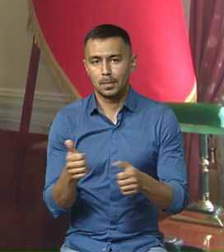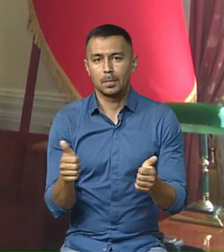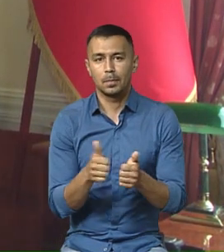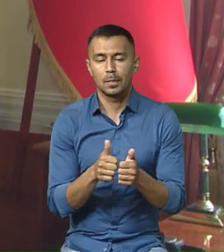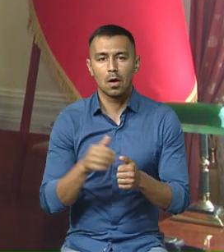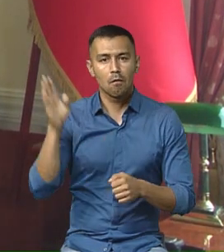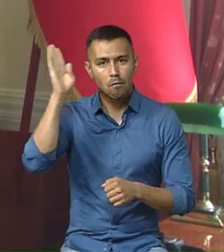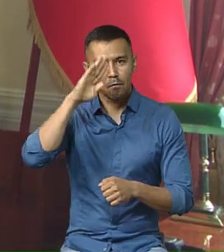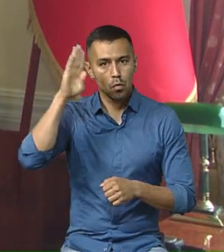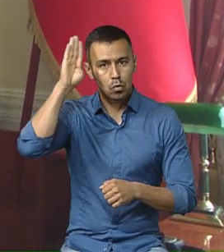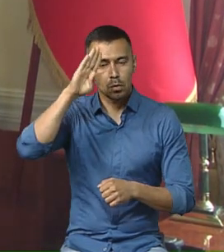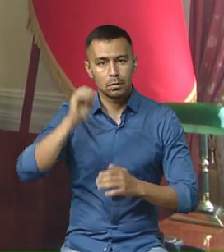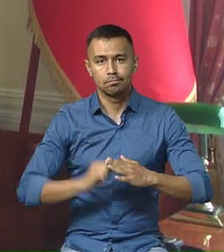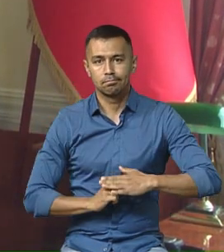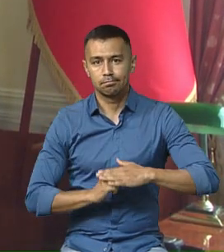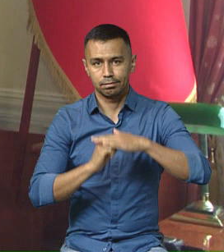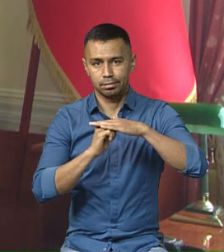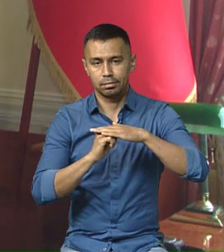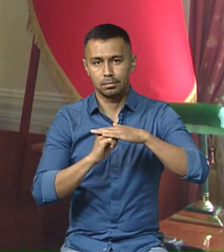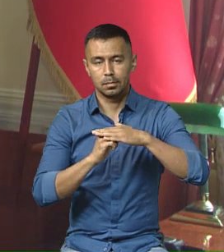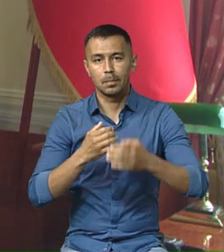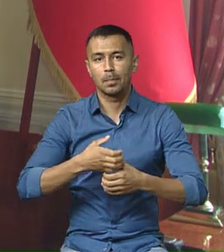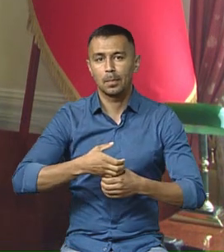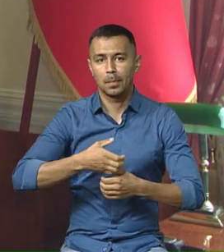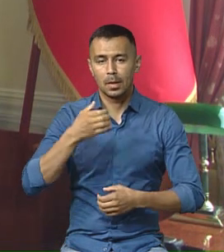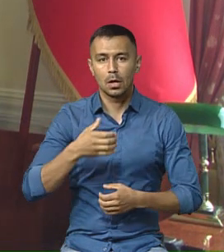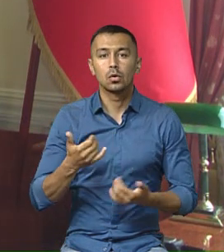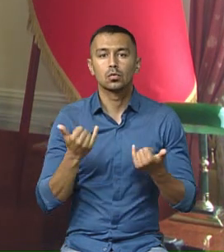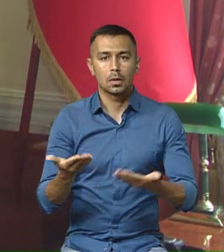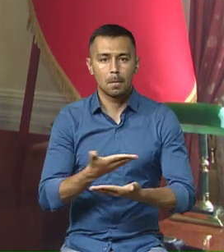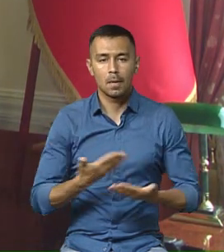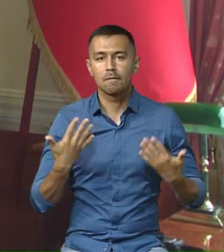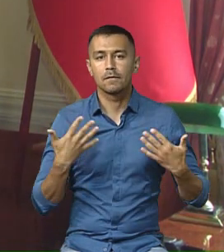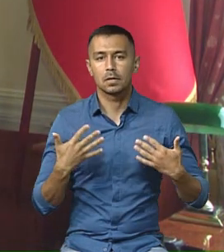біля водонапірної башти. Сьогодні ми вже